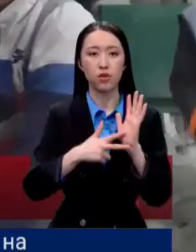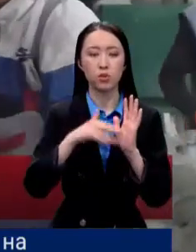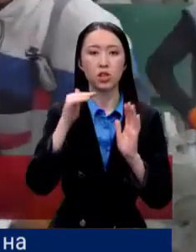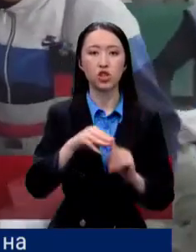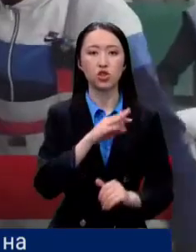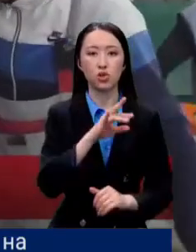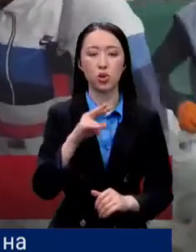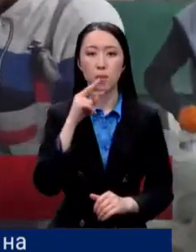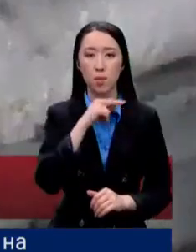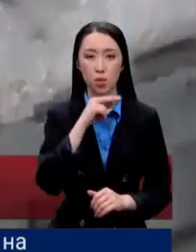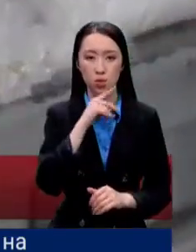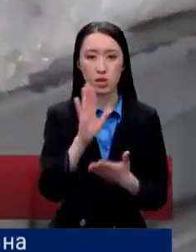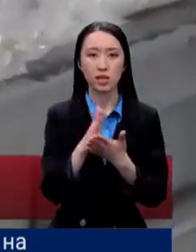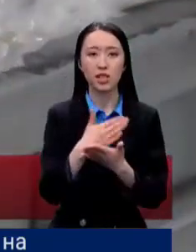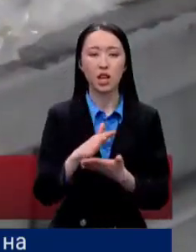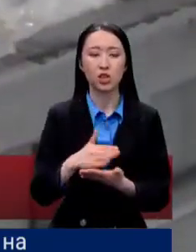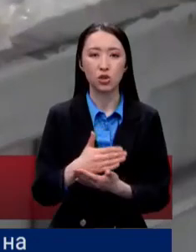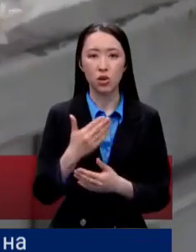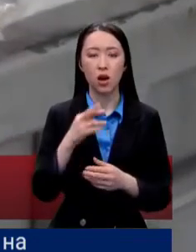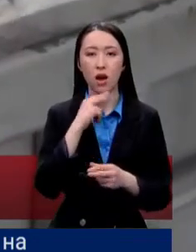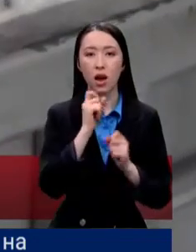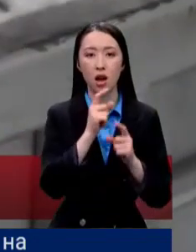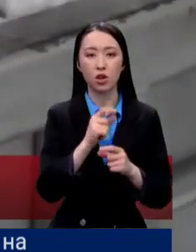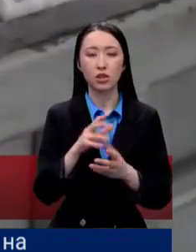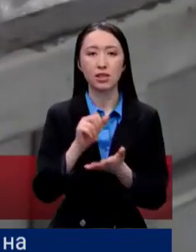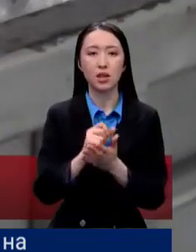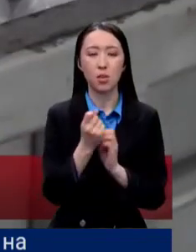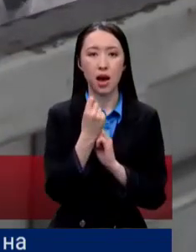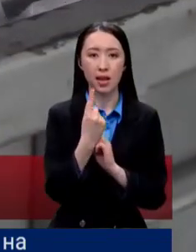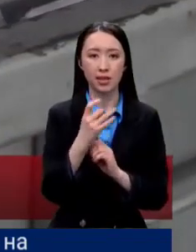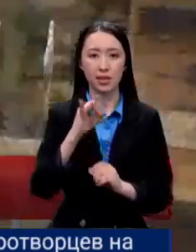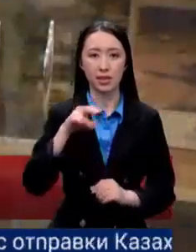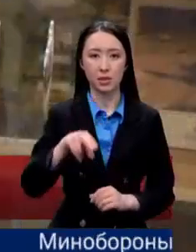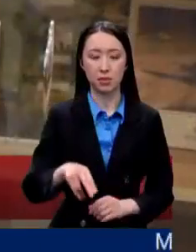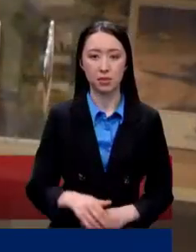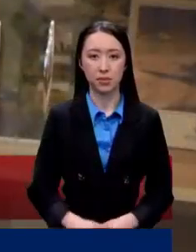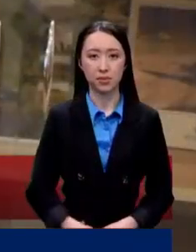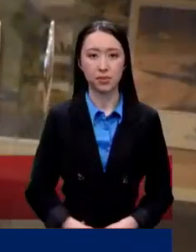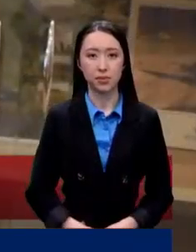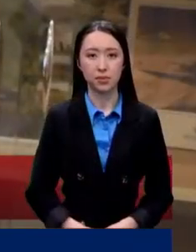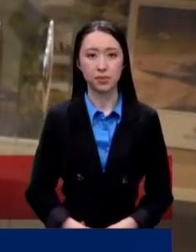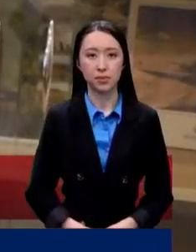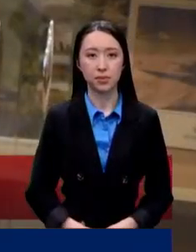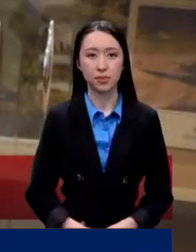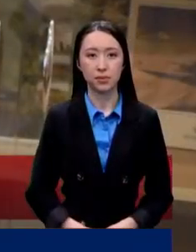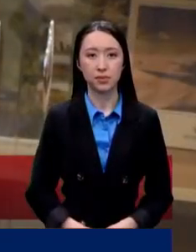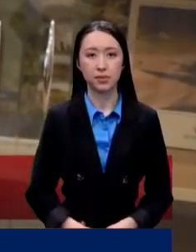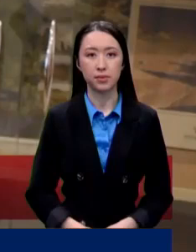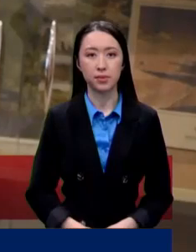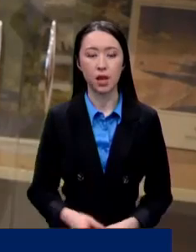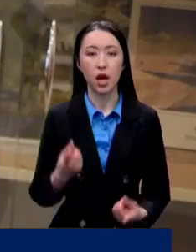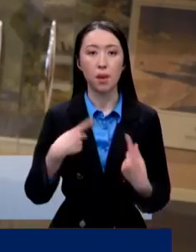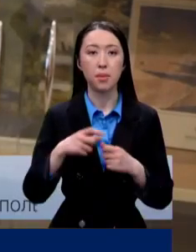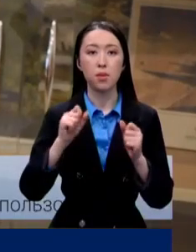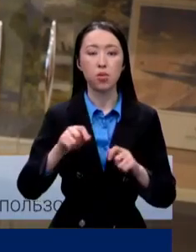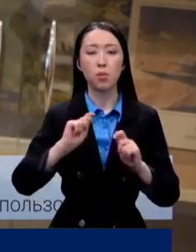мусора. Сортировка твердых бытовых отходов занимаются лишь 11 индивидуальных предпринимателей. Жалко, везде... Мы